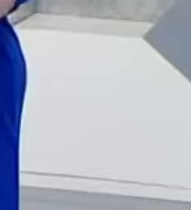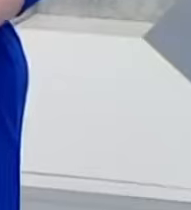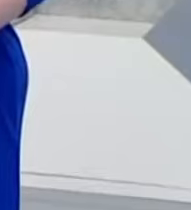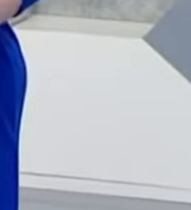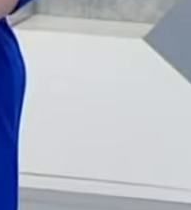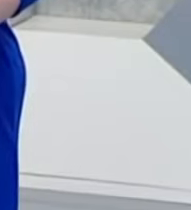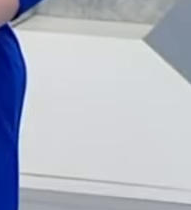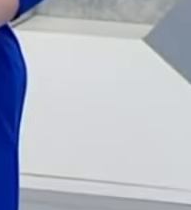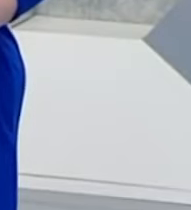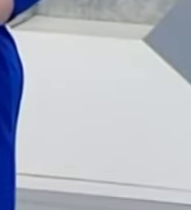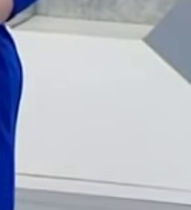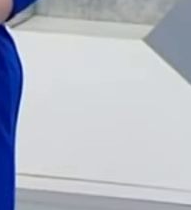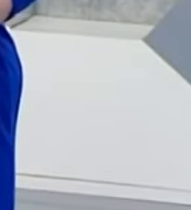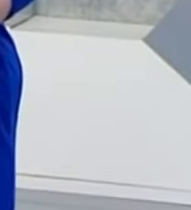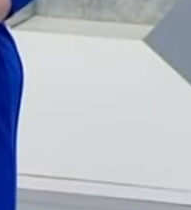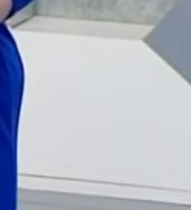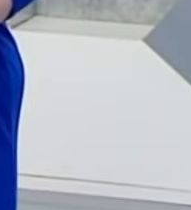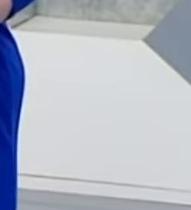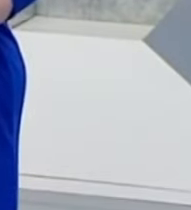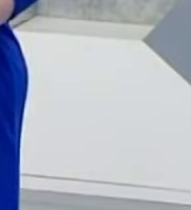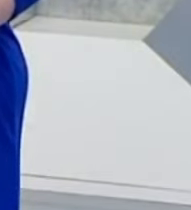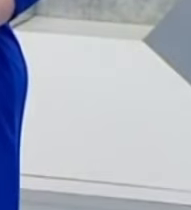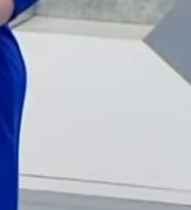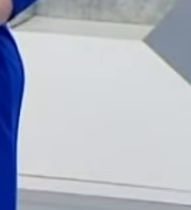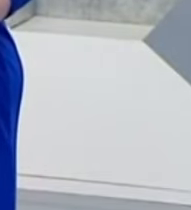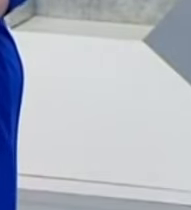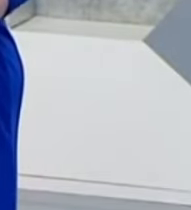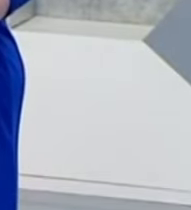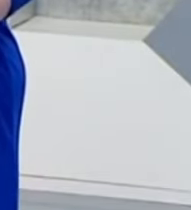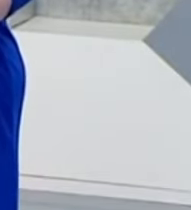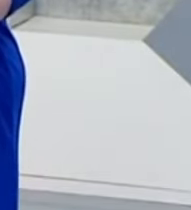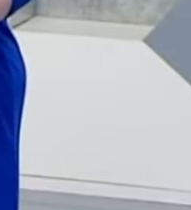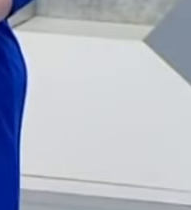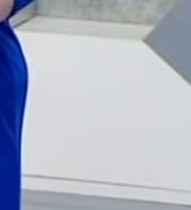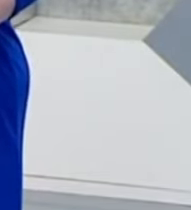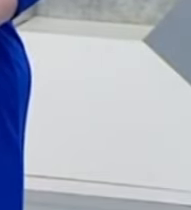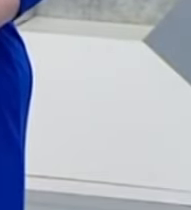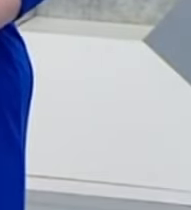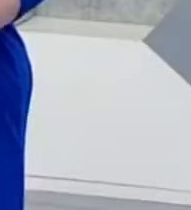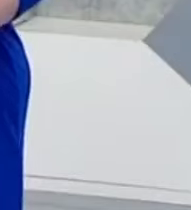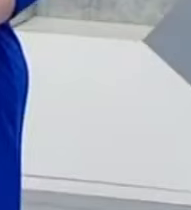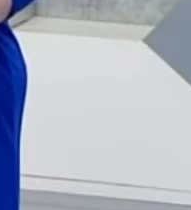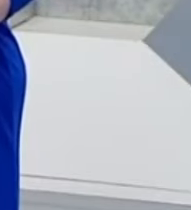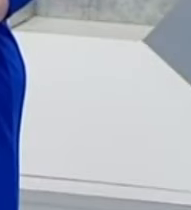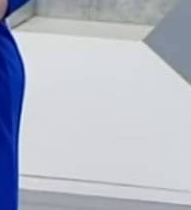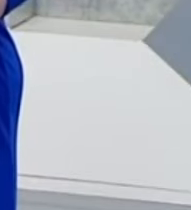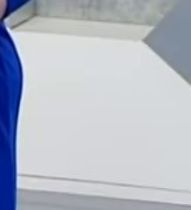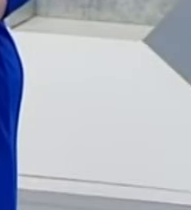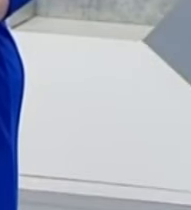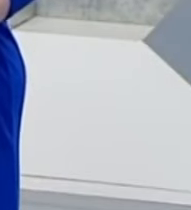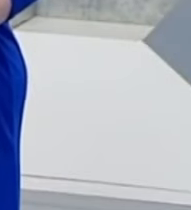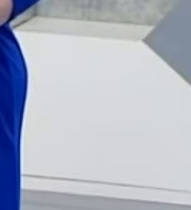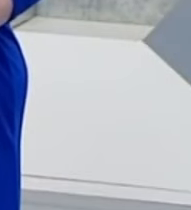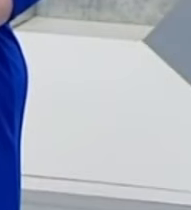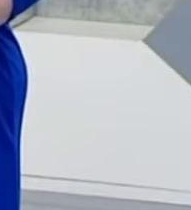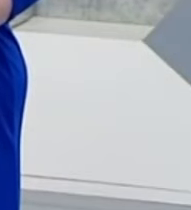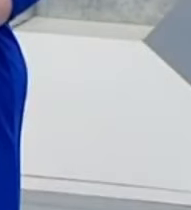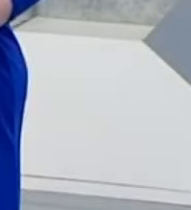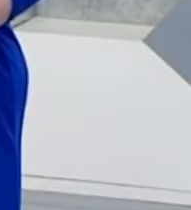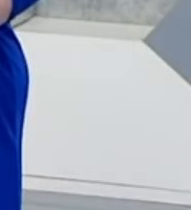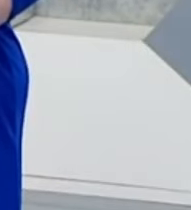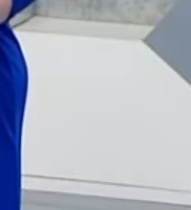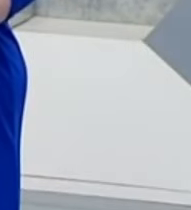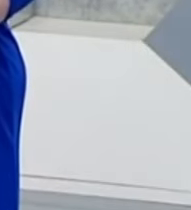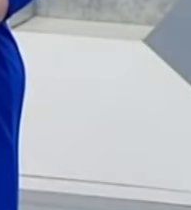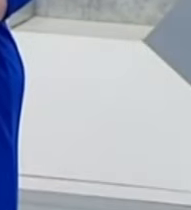sumagot kapuso para sa mga maiinit na balita mag-subscribe sa GM integrated news sa YouTube sa mga kapuso naman abroad